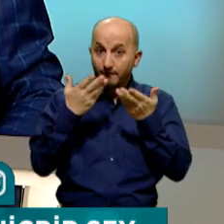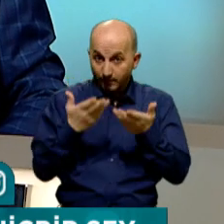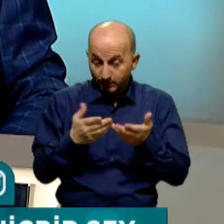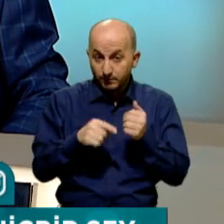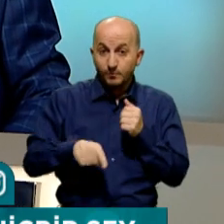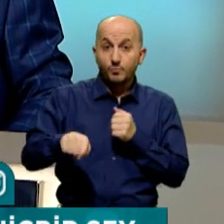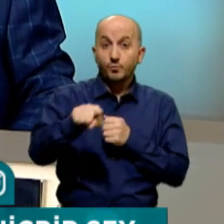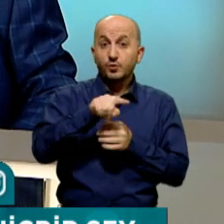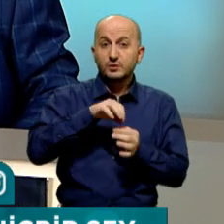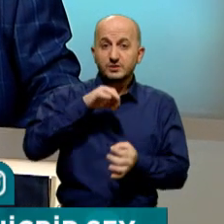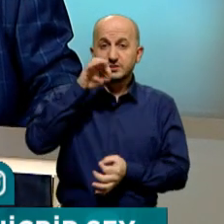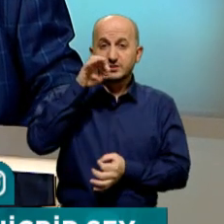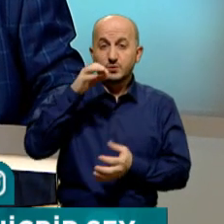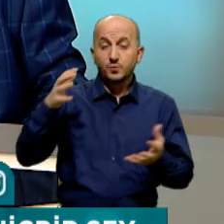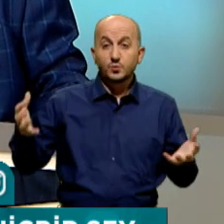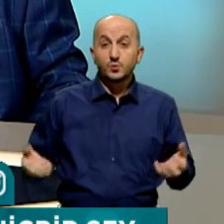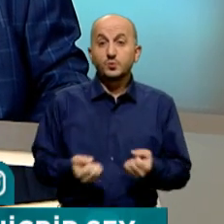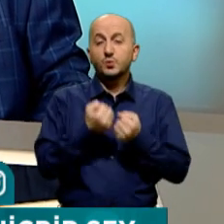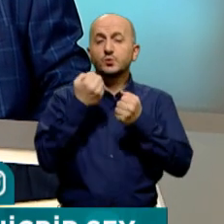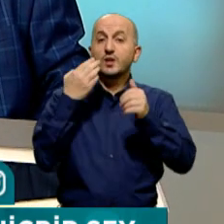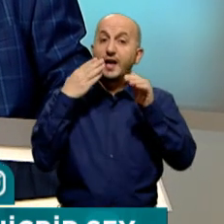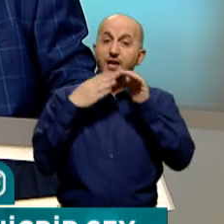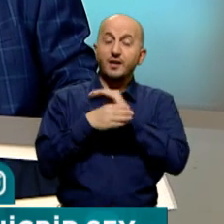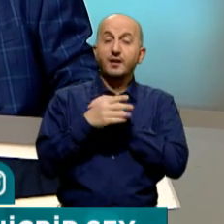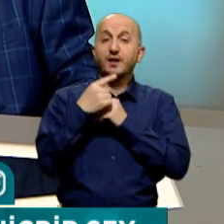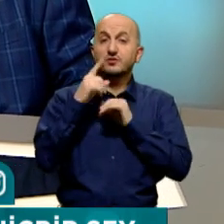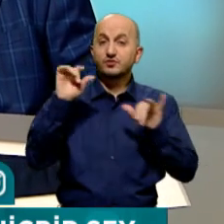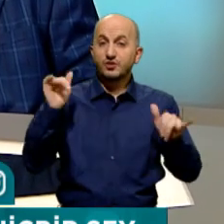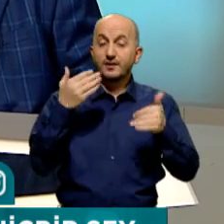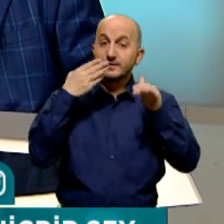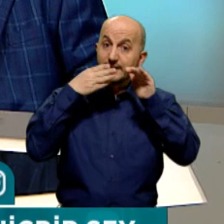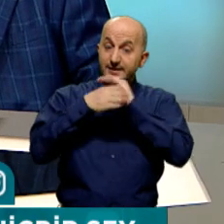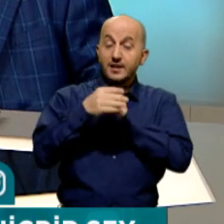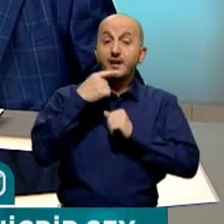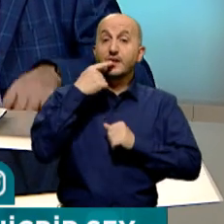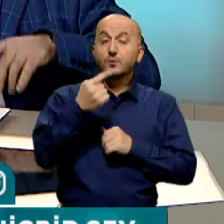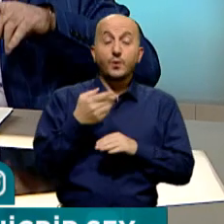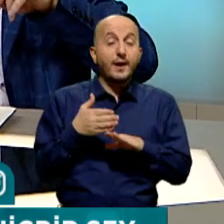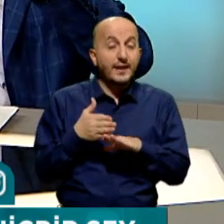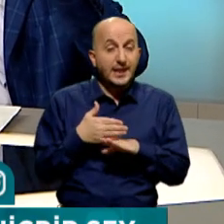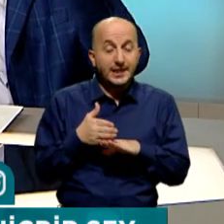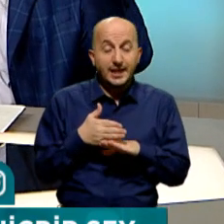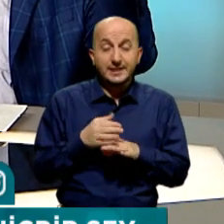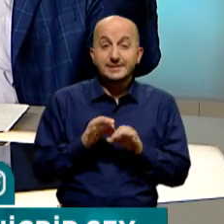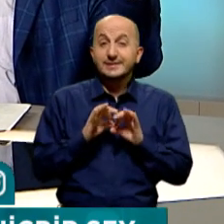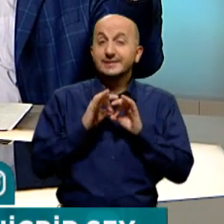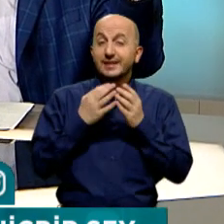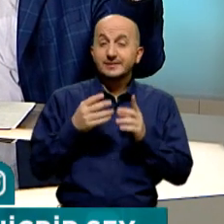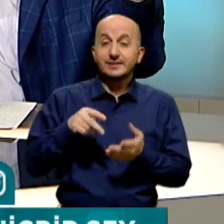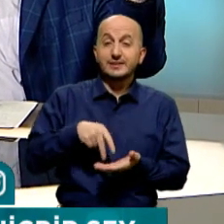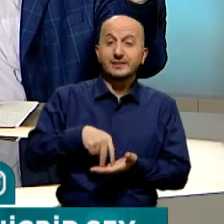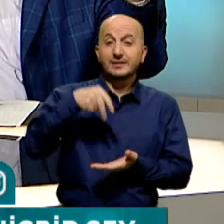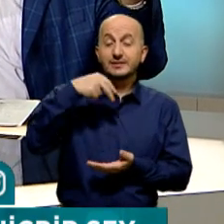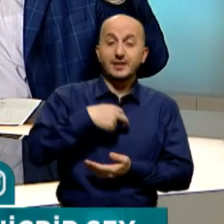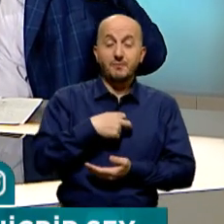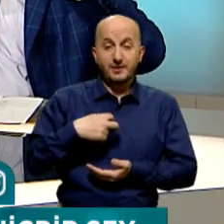insanlar ahirette kurtuluşa ererler diyor ve bunlar cennetlik olurlar diyor. Niye? Çünkü nasıl ki İsa